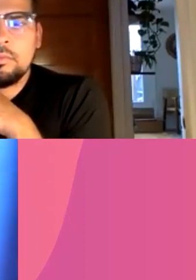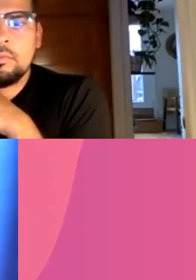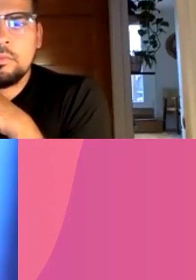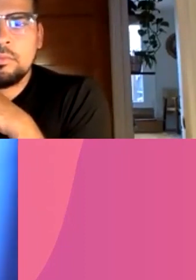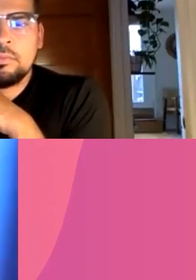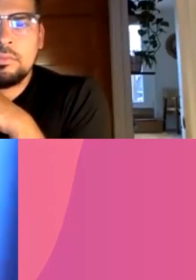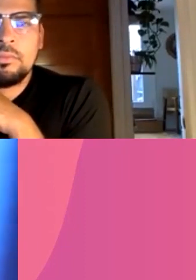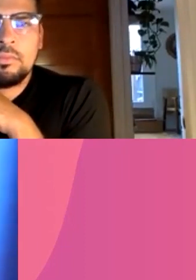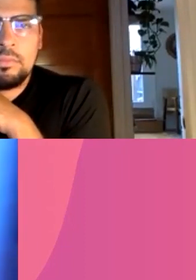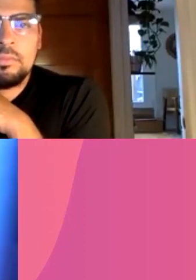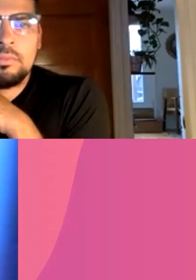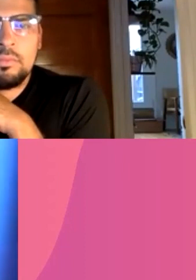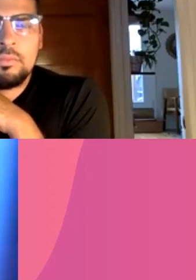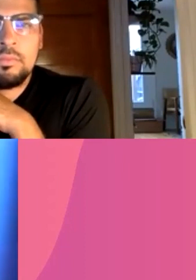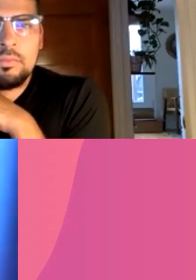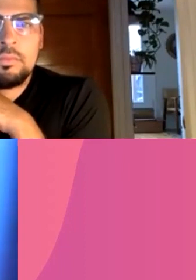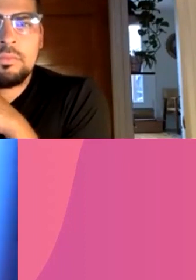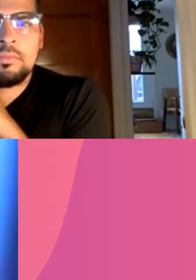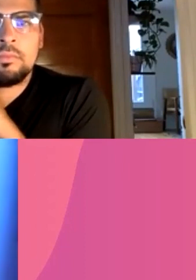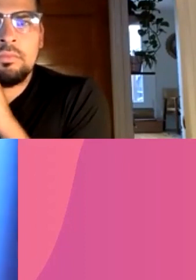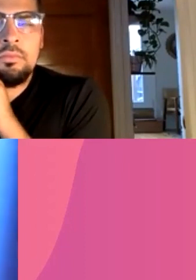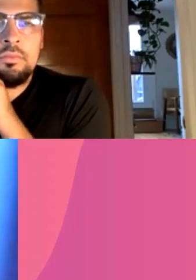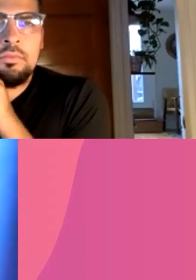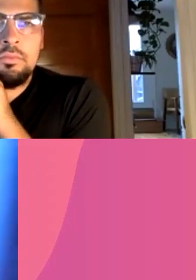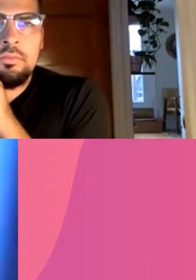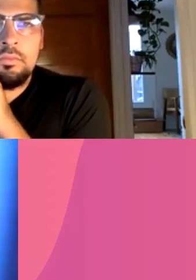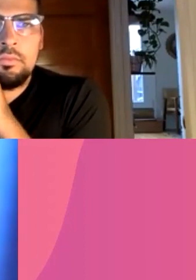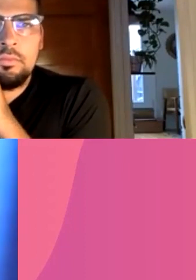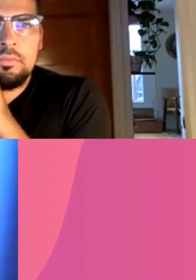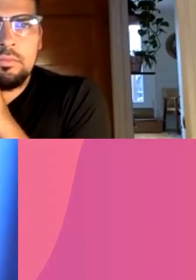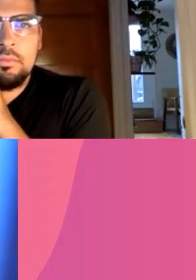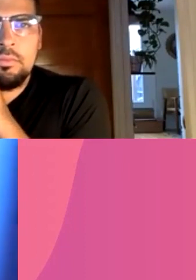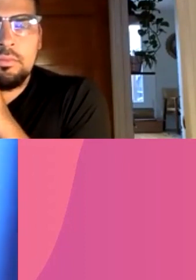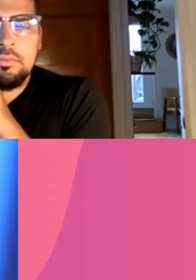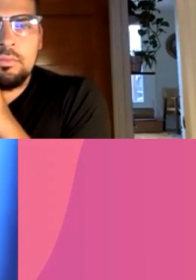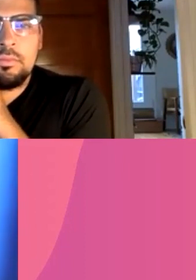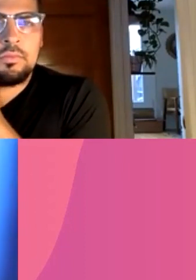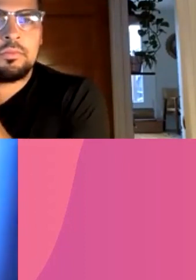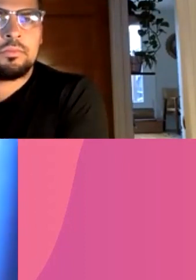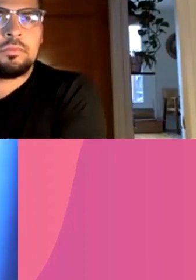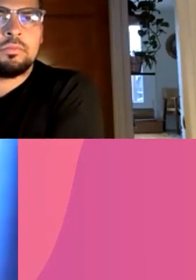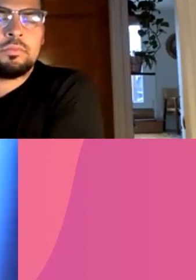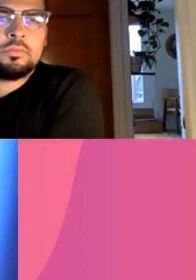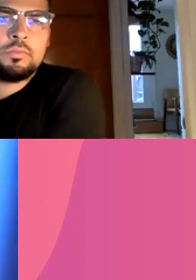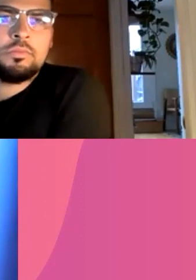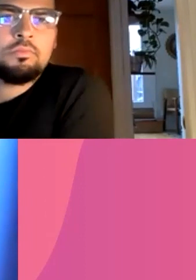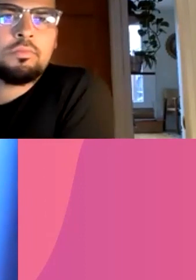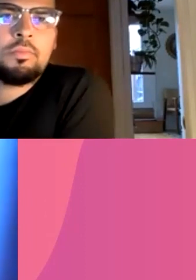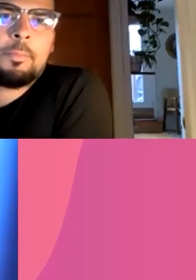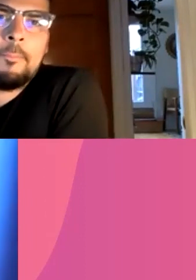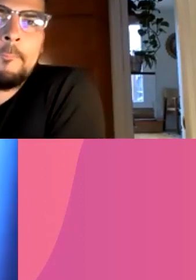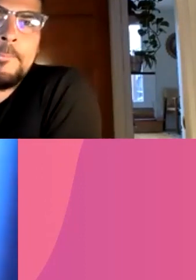aux personnes noires et aux gens minoritaires, ce serait important pour aider les connaissances, le savoir qui est